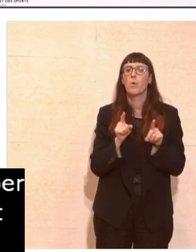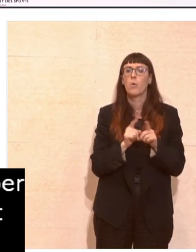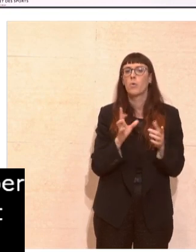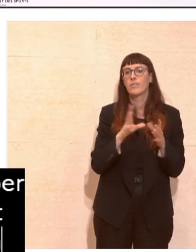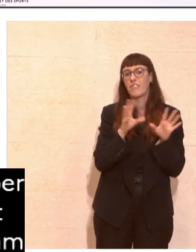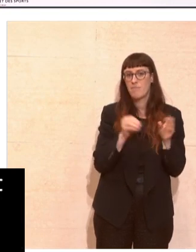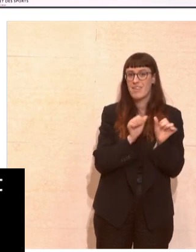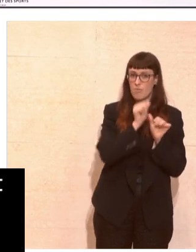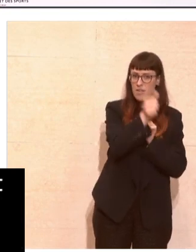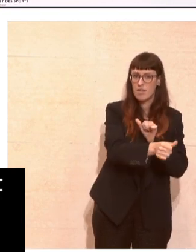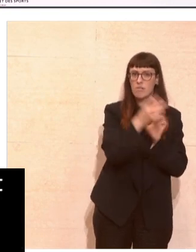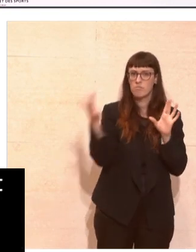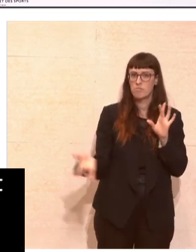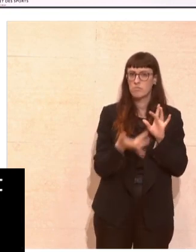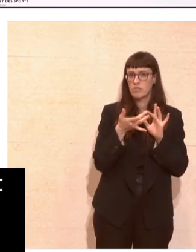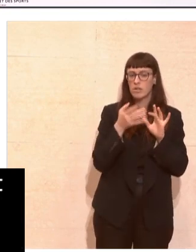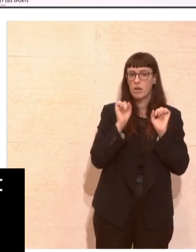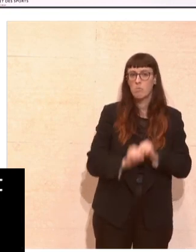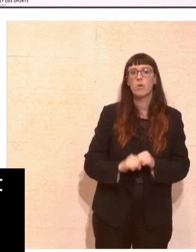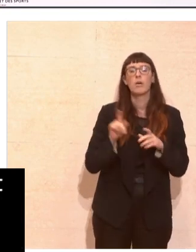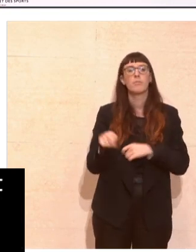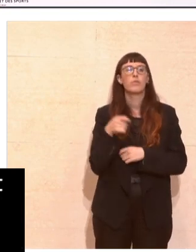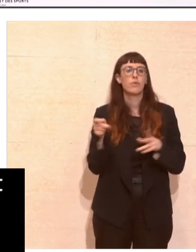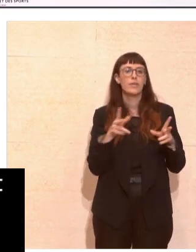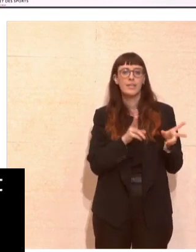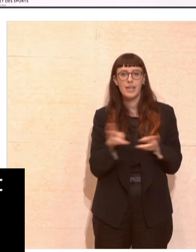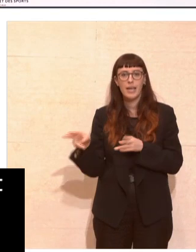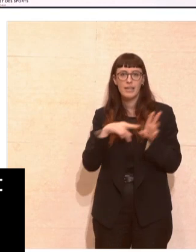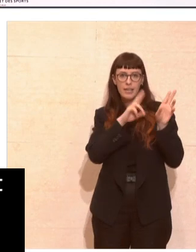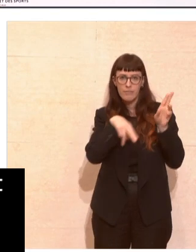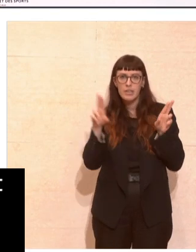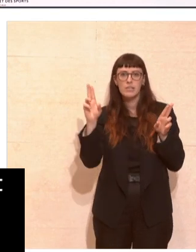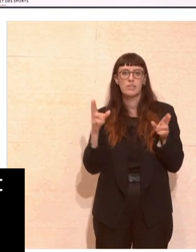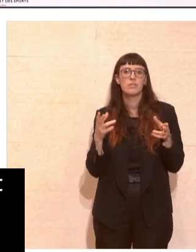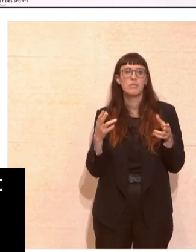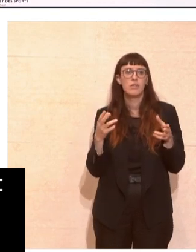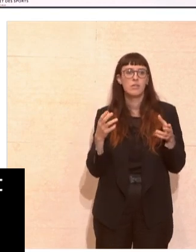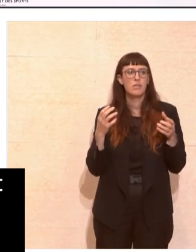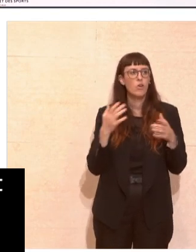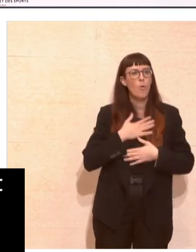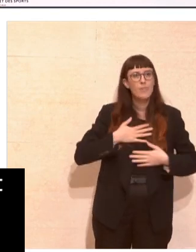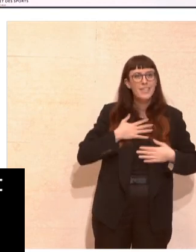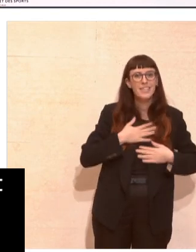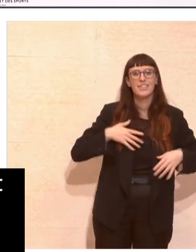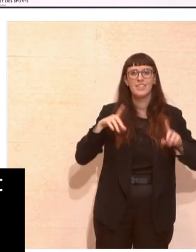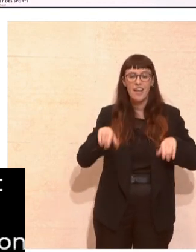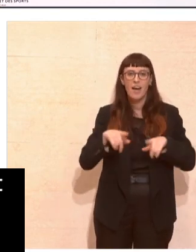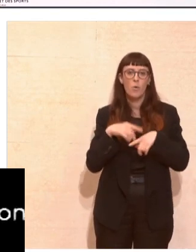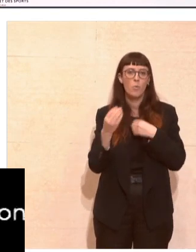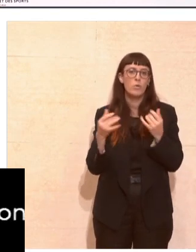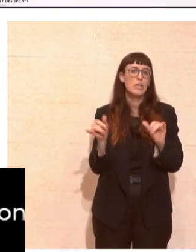procurer du divertissement. Les séries, on ne peut pas nier que les séries sur Netflix ne nous procurent pas du plaisir, ou les jeux vidéo,